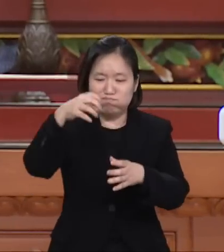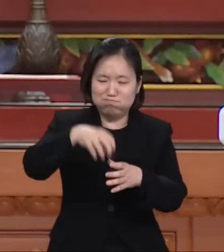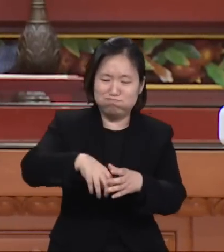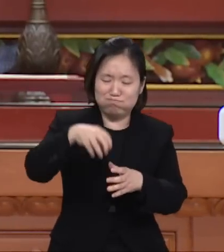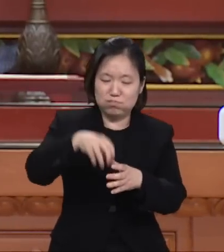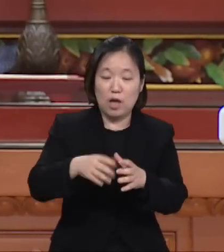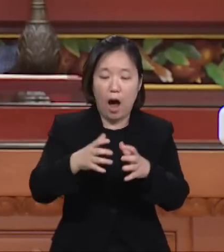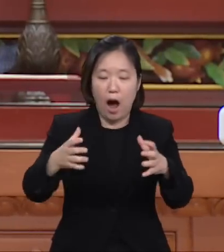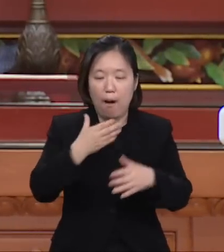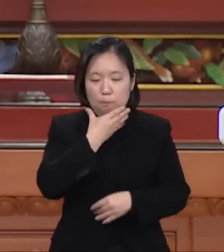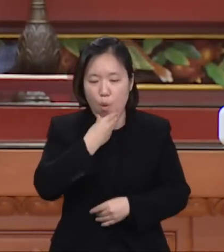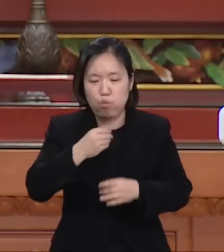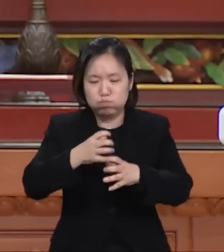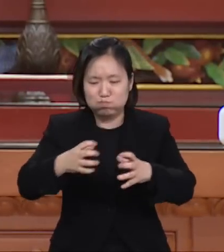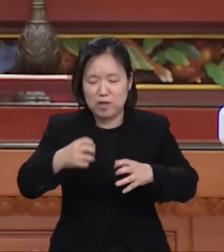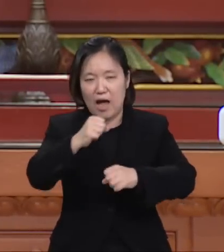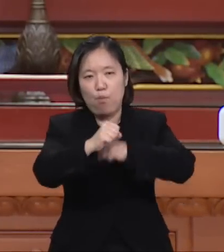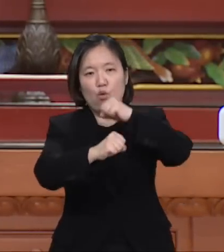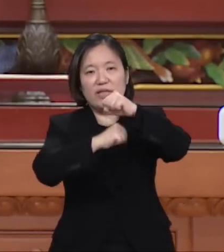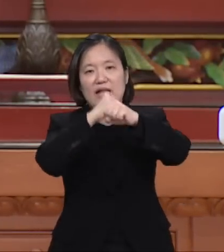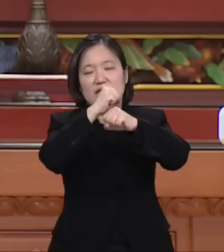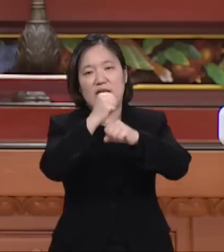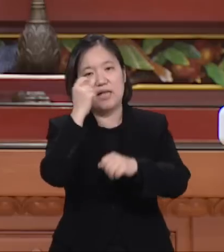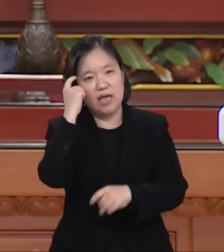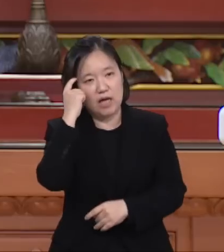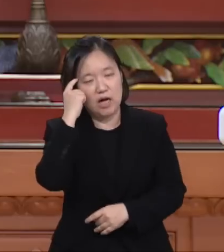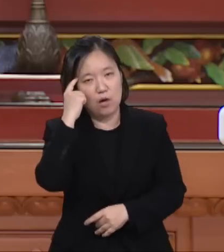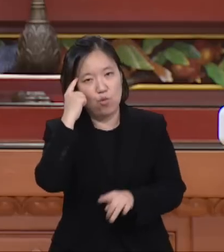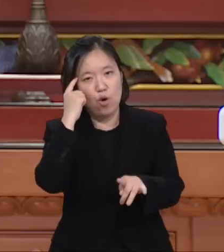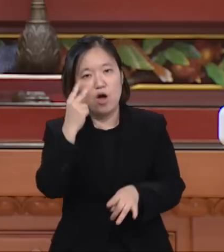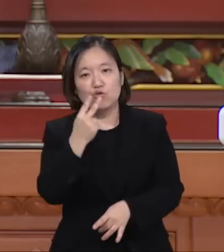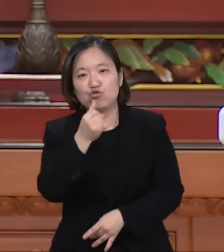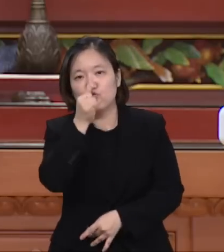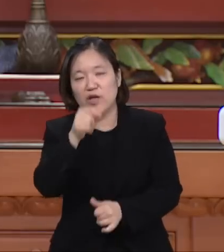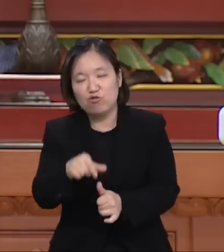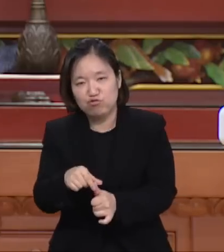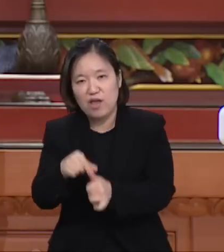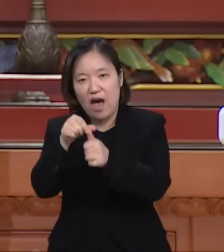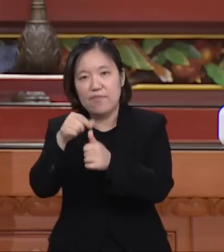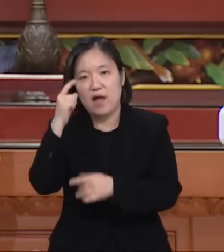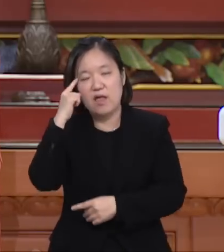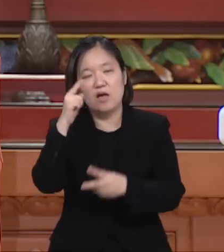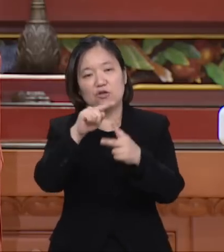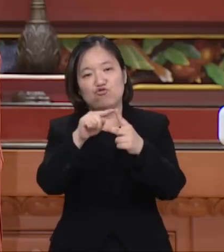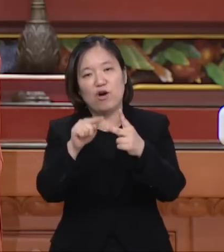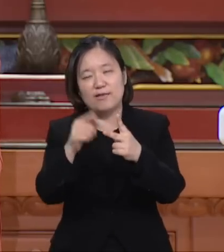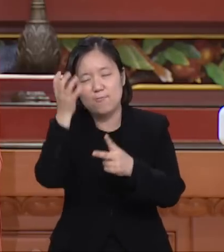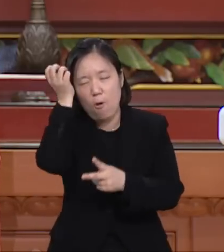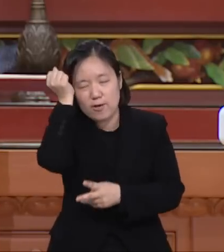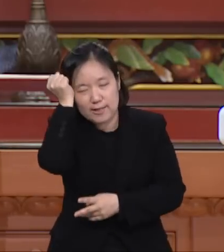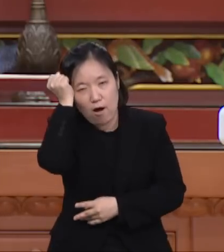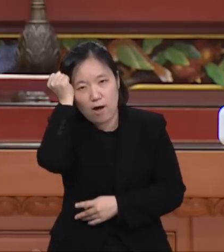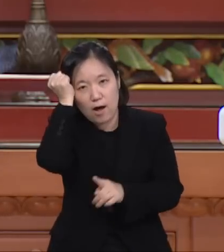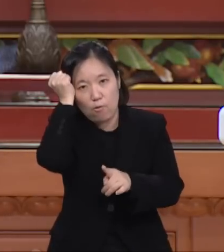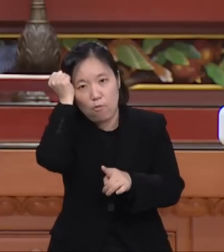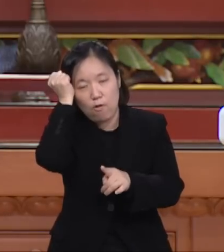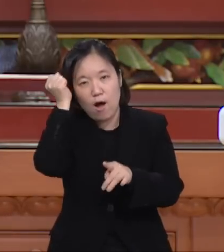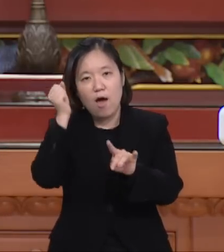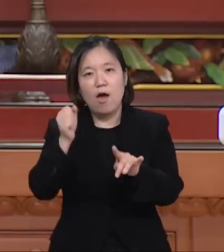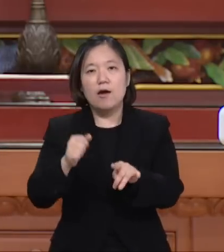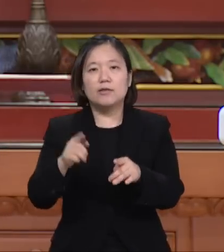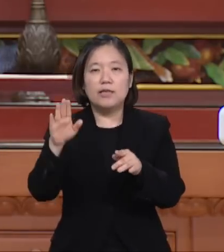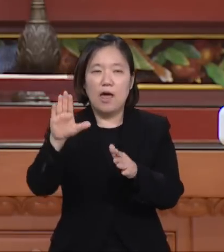두 가지를 가슴에 끊임없이 되새기면서 바늘질도 배우고 온갖 기술도